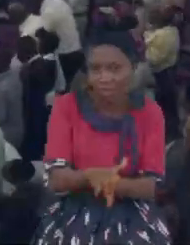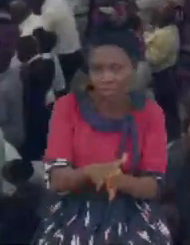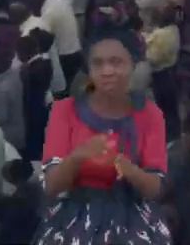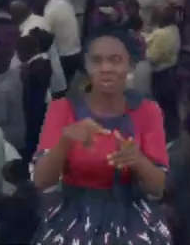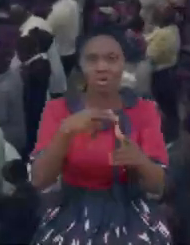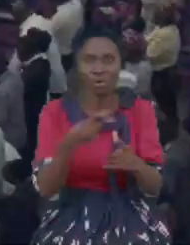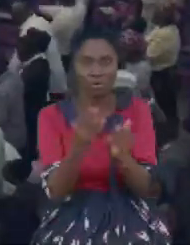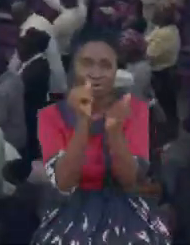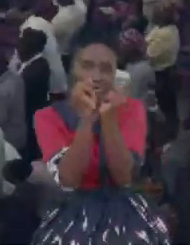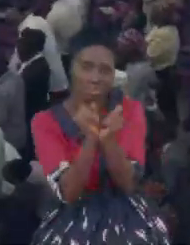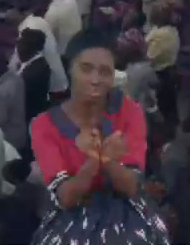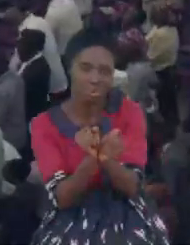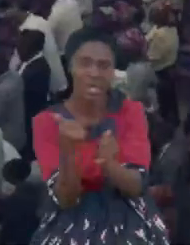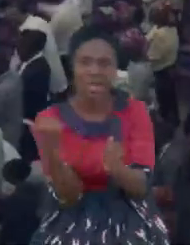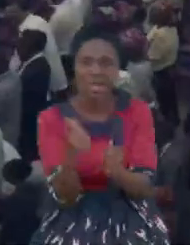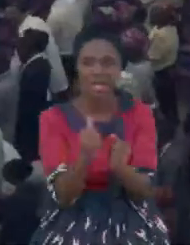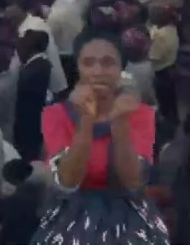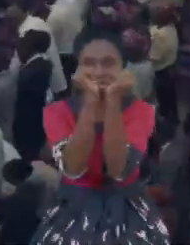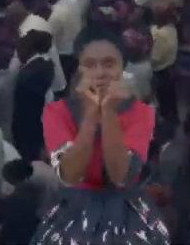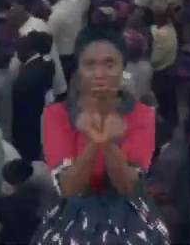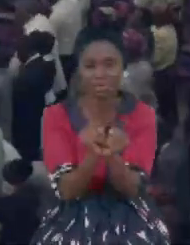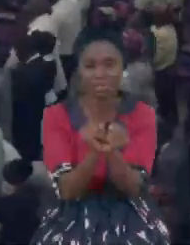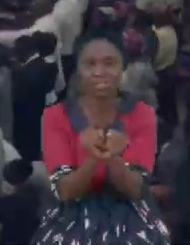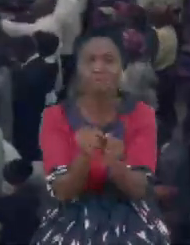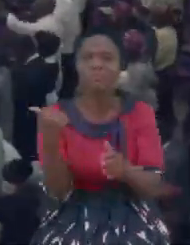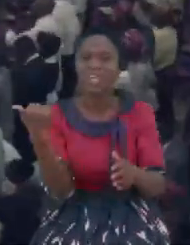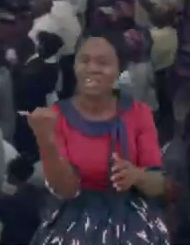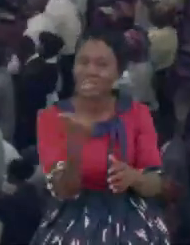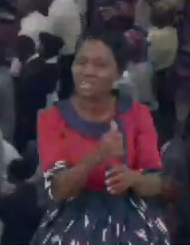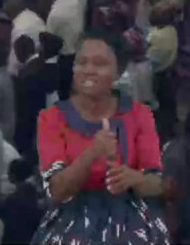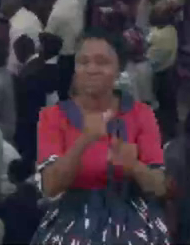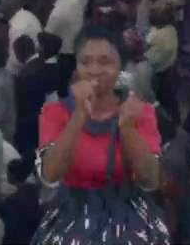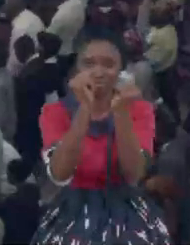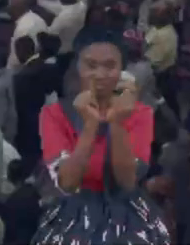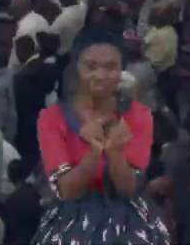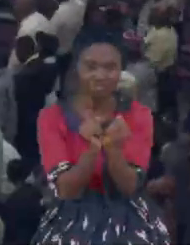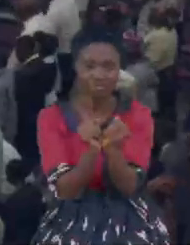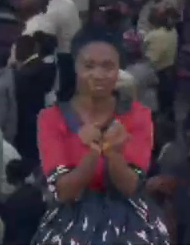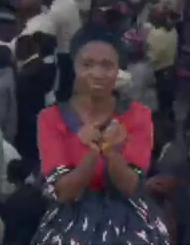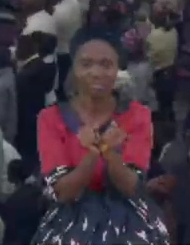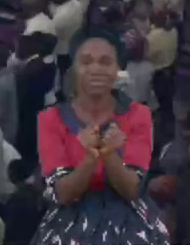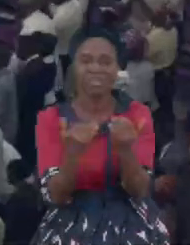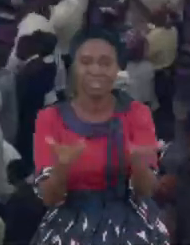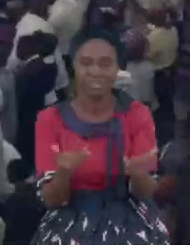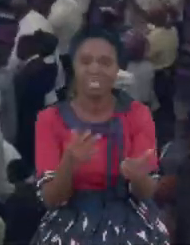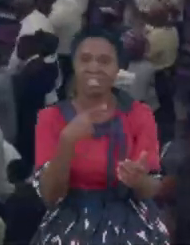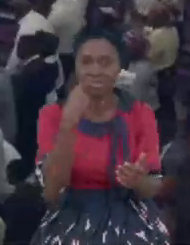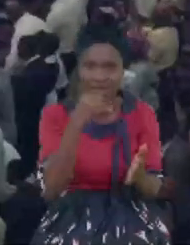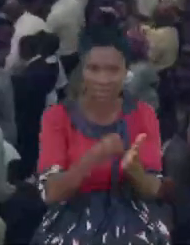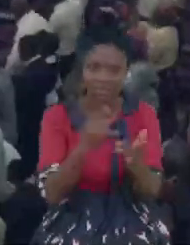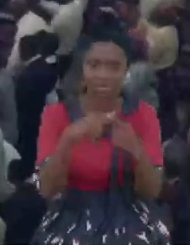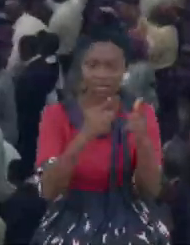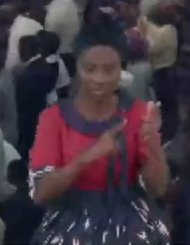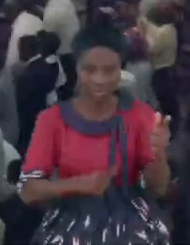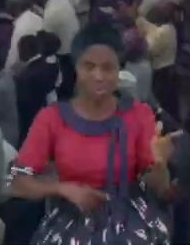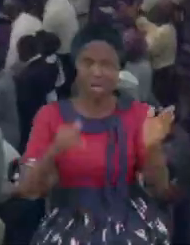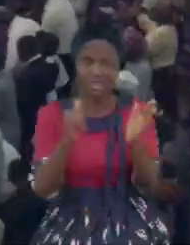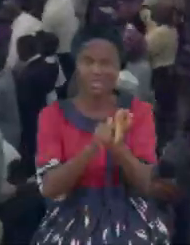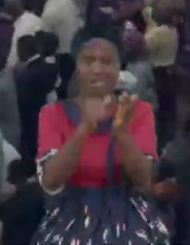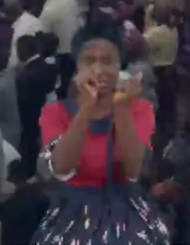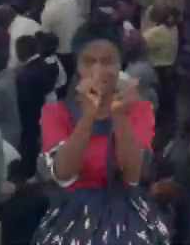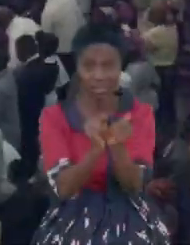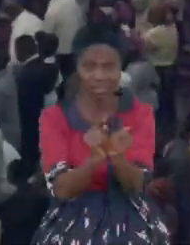S'il y a un joug, s'il y a une servitude, s'il y a une captivité, déclare cela au Seigneur.